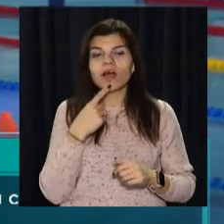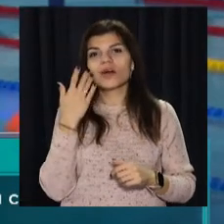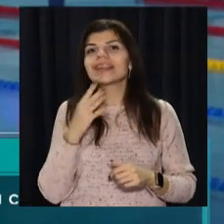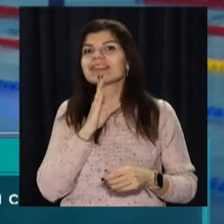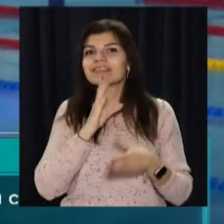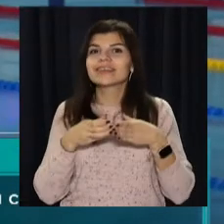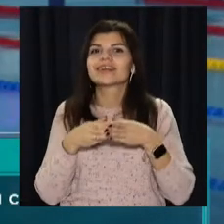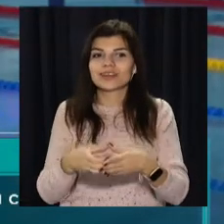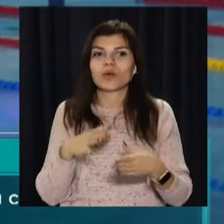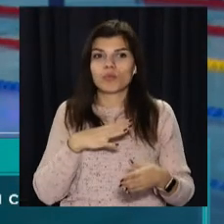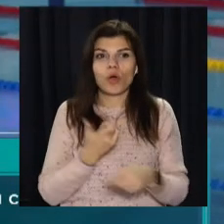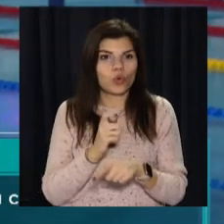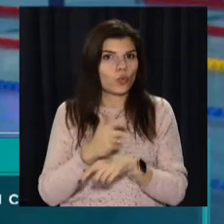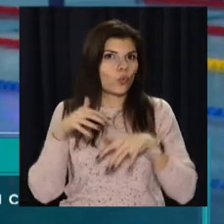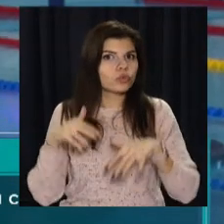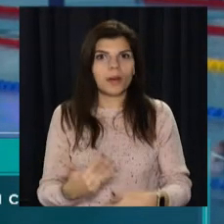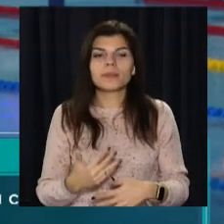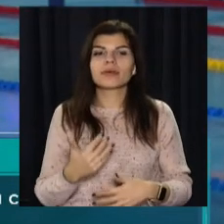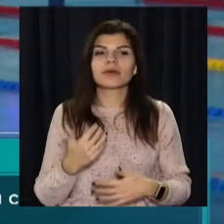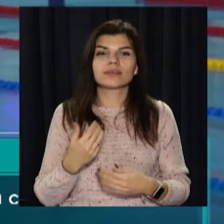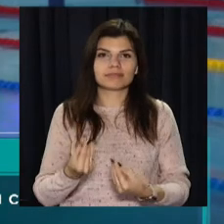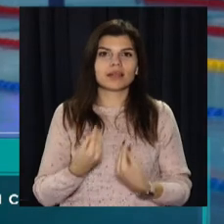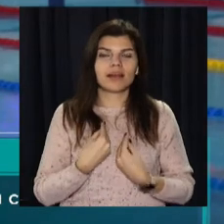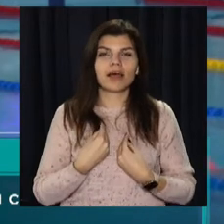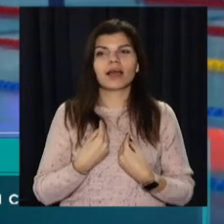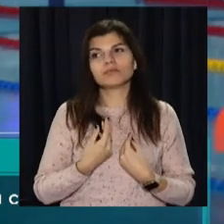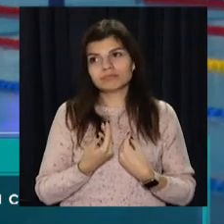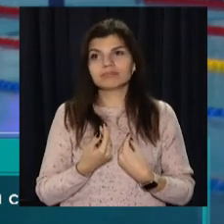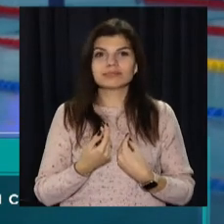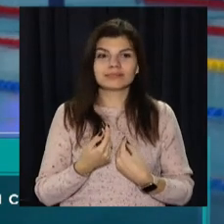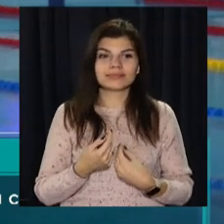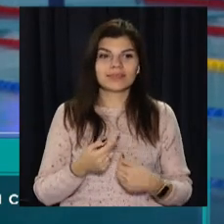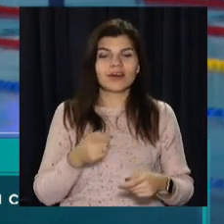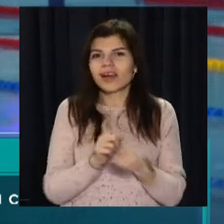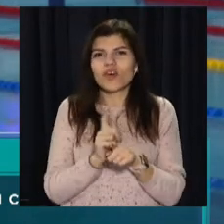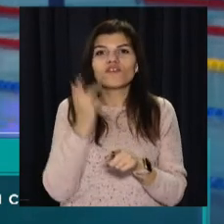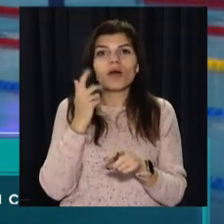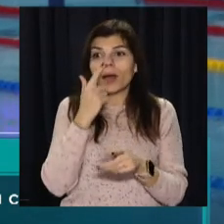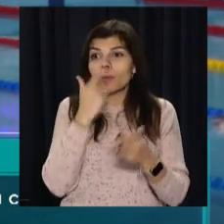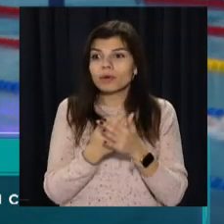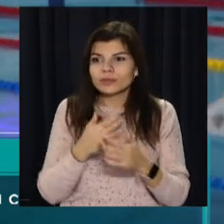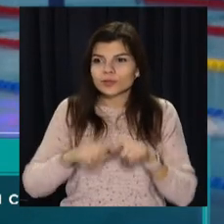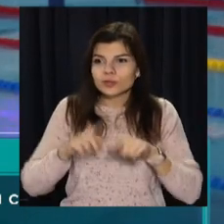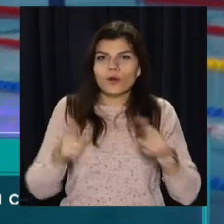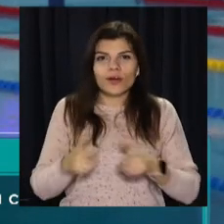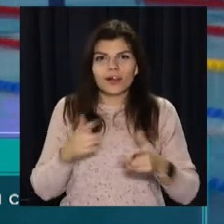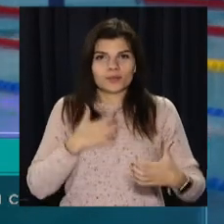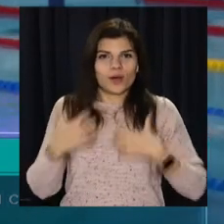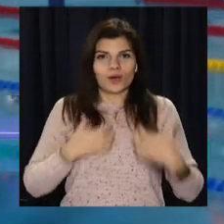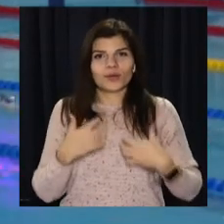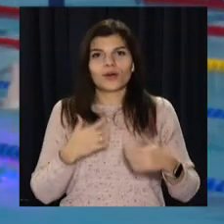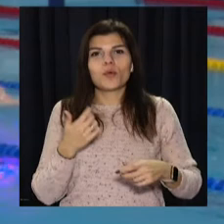це було утомительно і, в принципі, перед кожним запливом ти чекаєш, це,